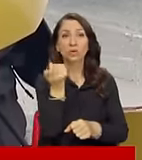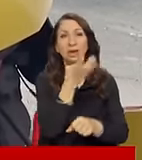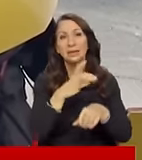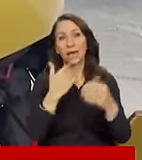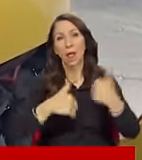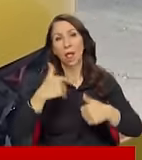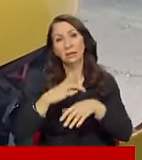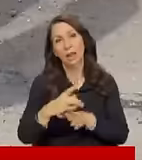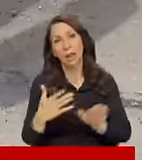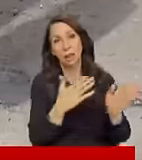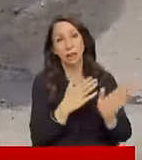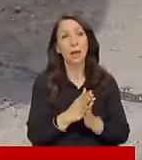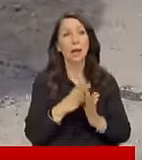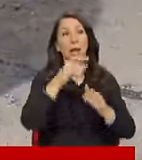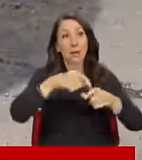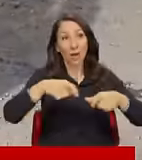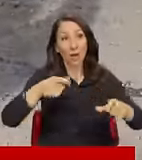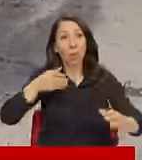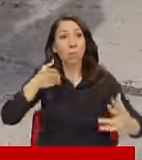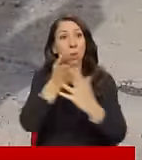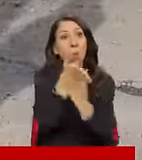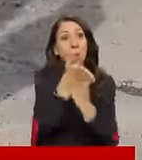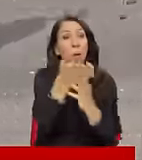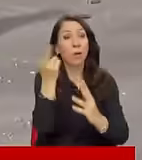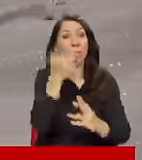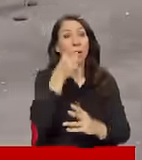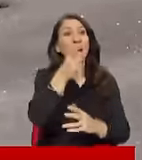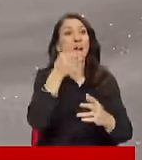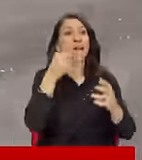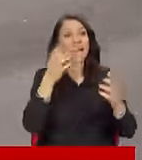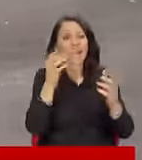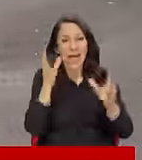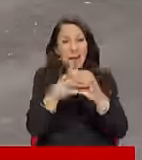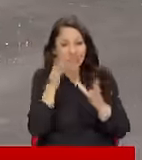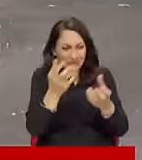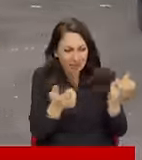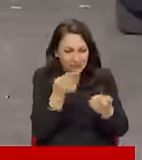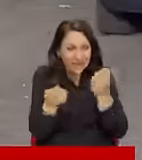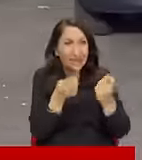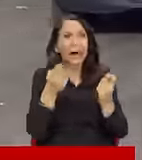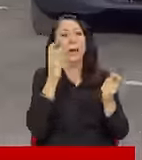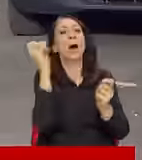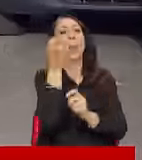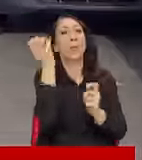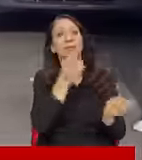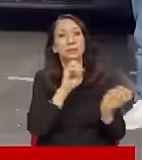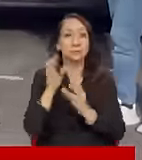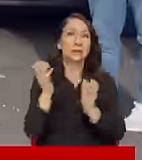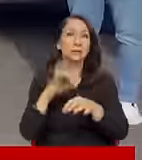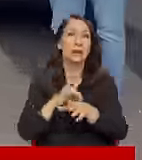yaralandı. Bariyerlere saplandı araç, sıkışanlar ekipler tarafından kurtarıldı. Sedyelerle ambulanslara taşındı.